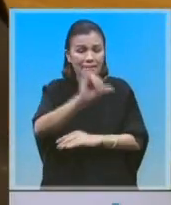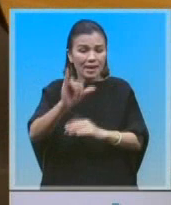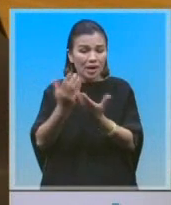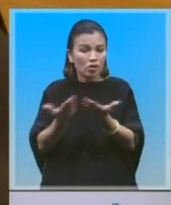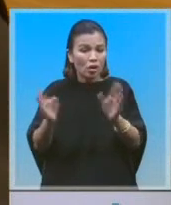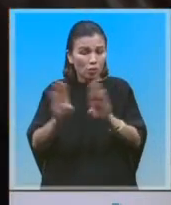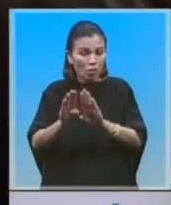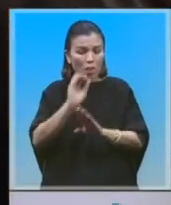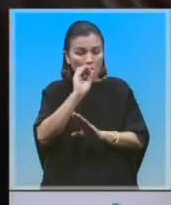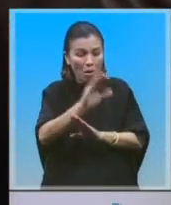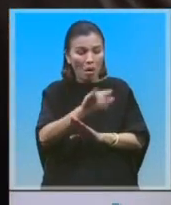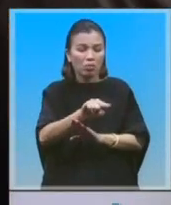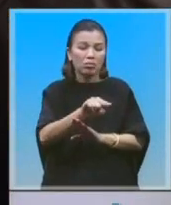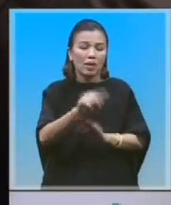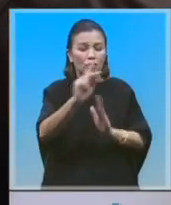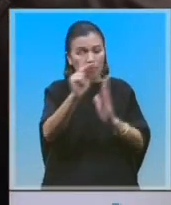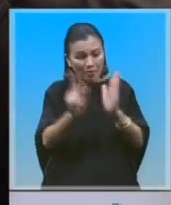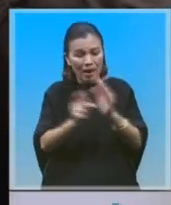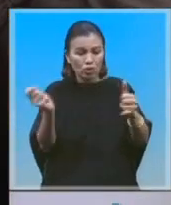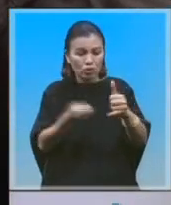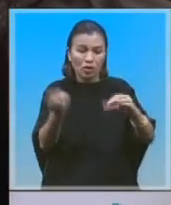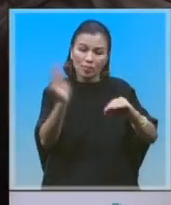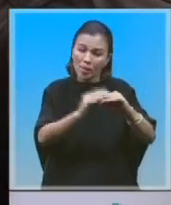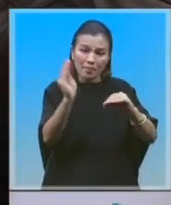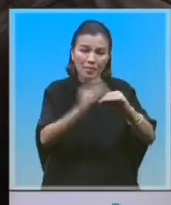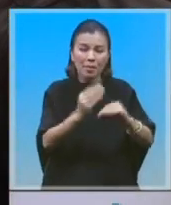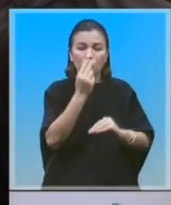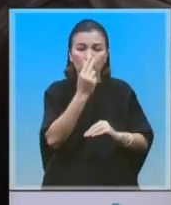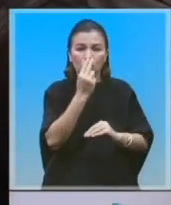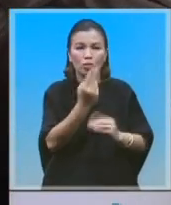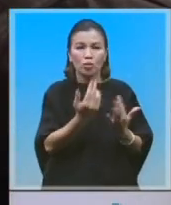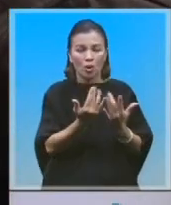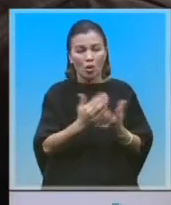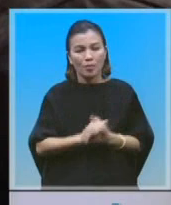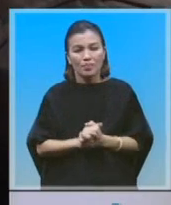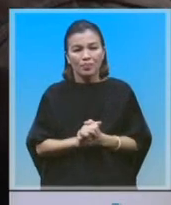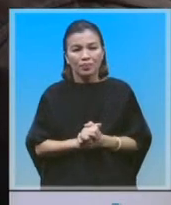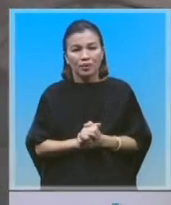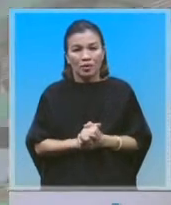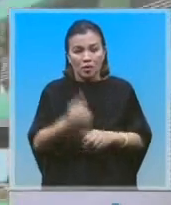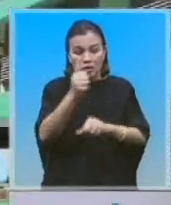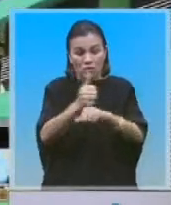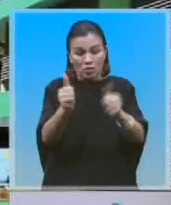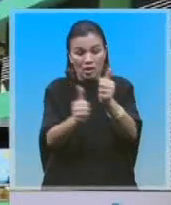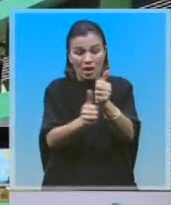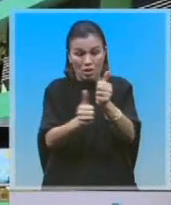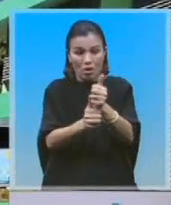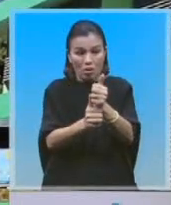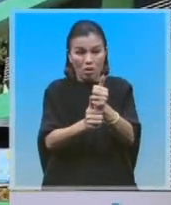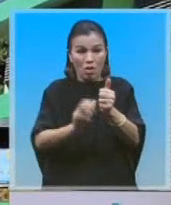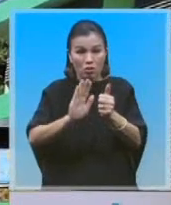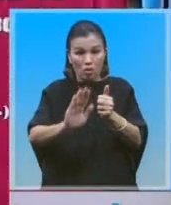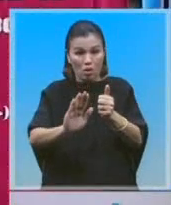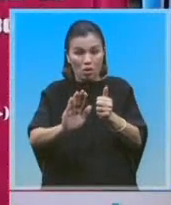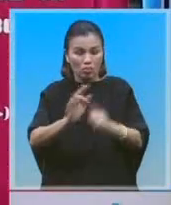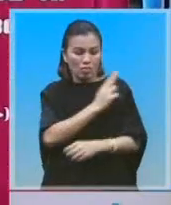ความเพิ่มเติมอีกครั้งหนึ่งนั่นเองนะครับทางด้านของนายอิสรานานาวิชิตผู้ช่วยนายแพทย์สาธารณสุขจังหวัดเชียงใหม่ก็บอกว่า